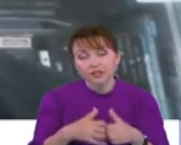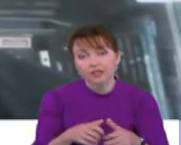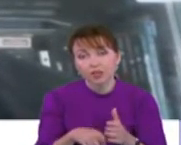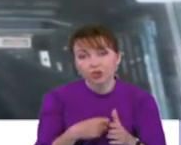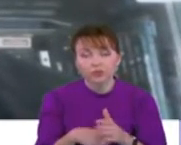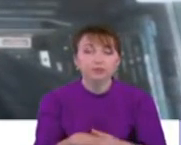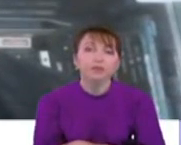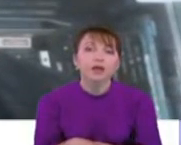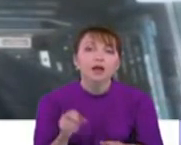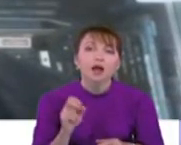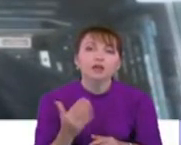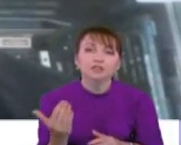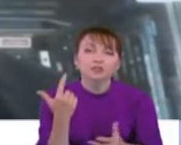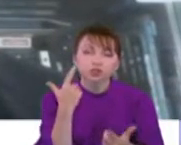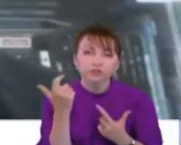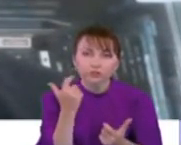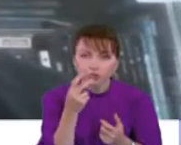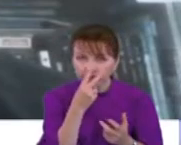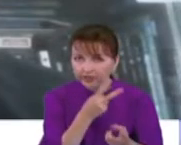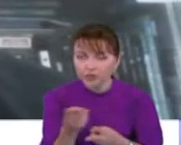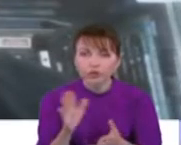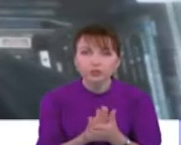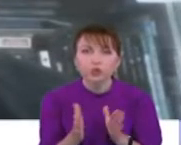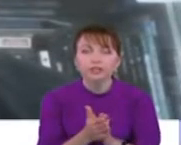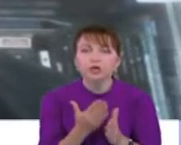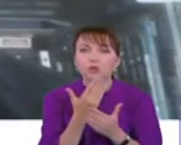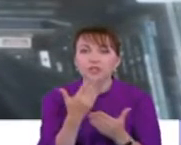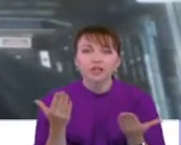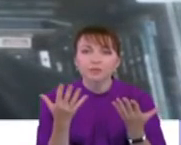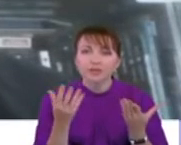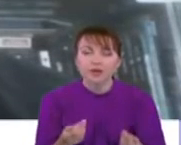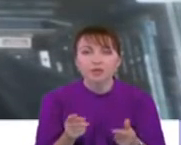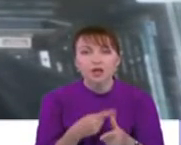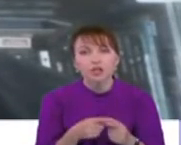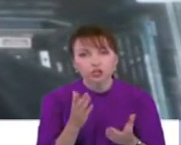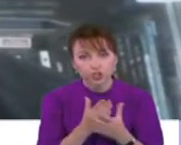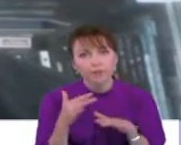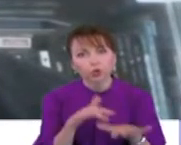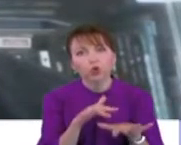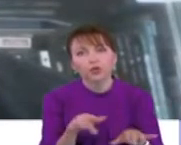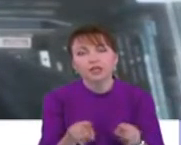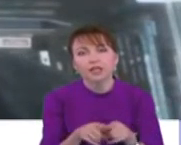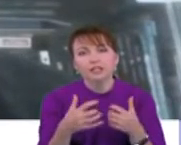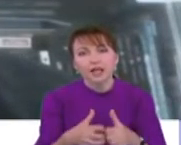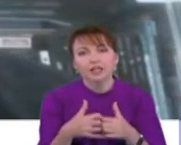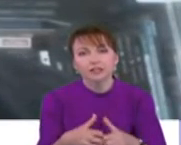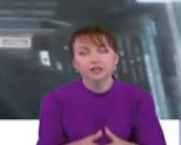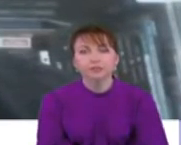вашу думку, чи за вашу інформацію, от, ситуація останніми днями? Чи є там потоки цієї